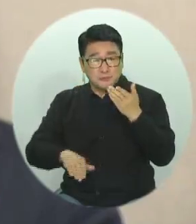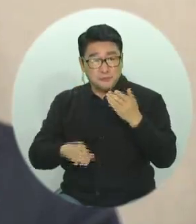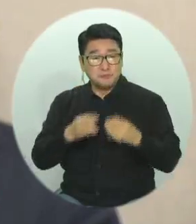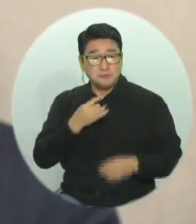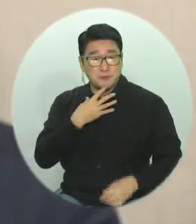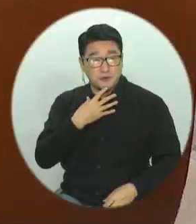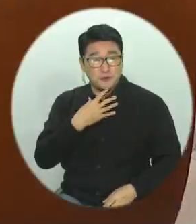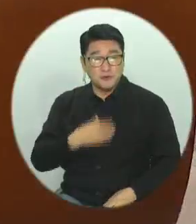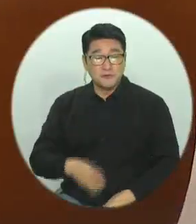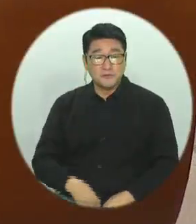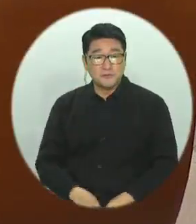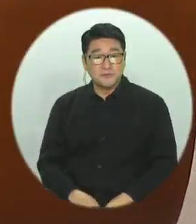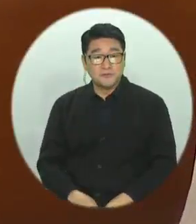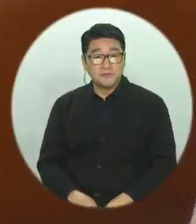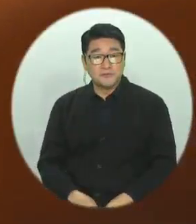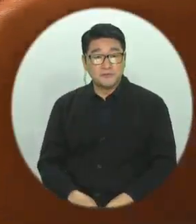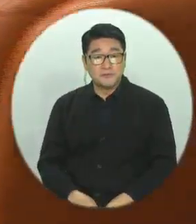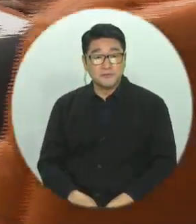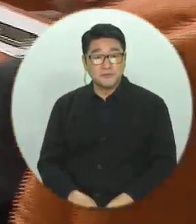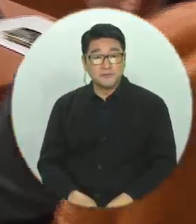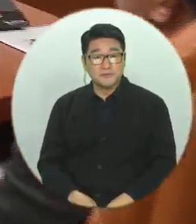1% 안 된다고